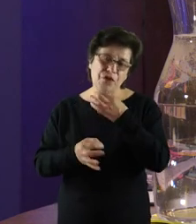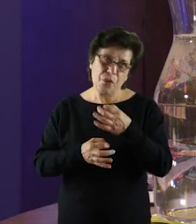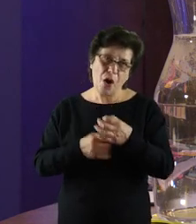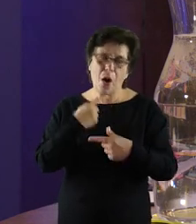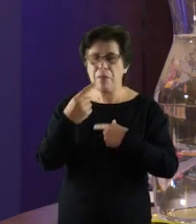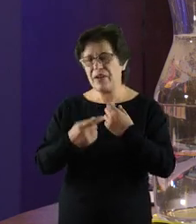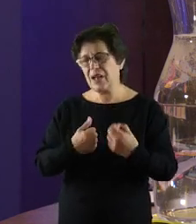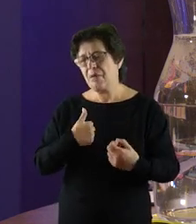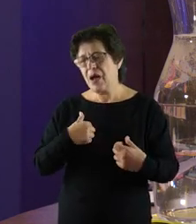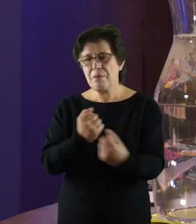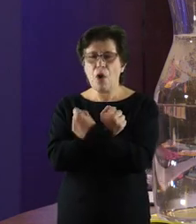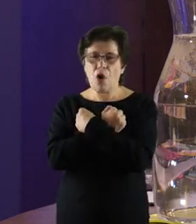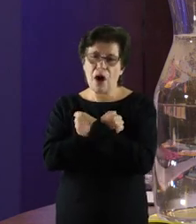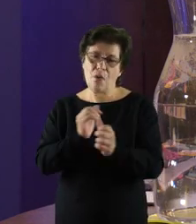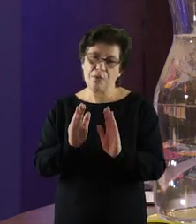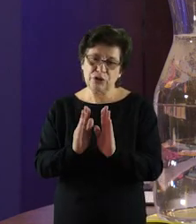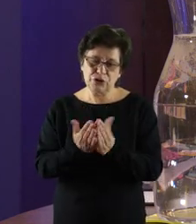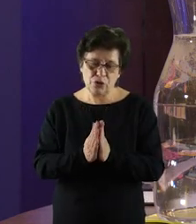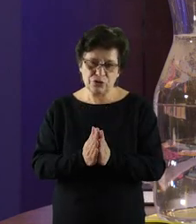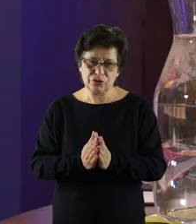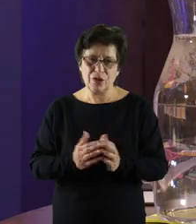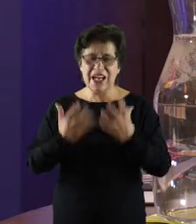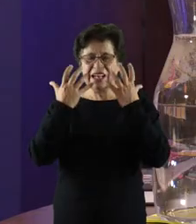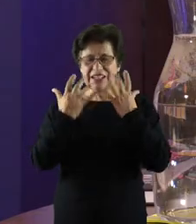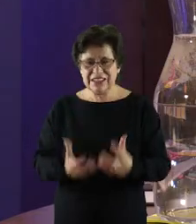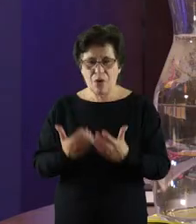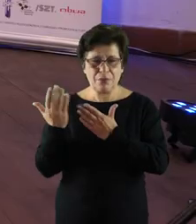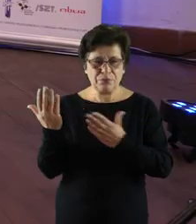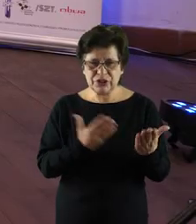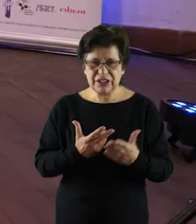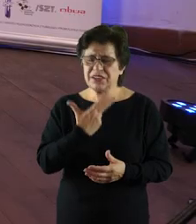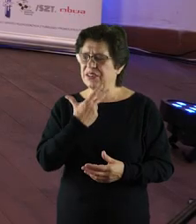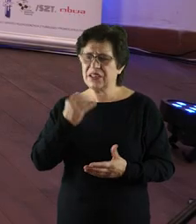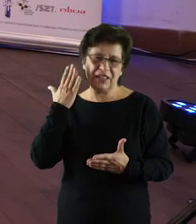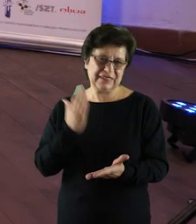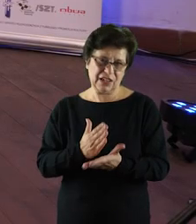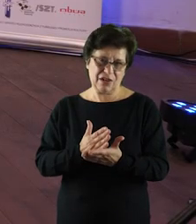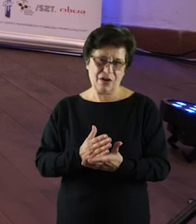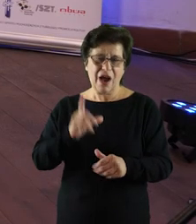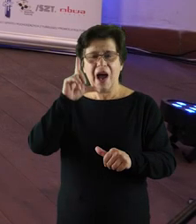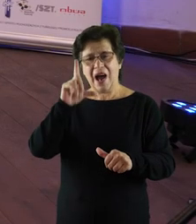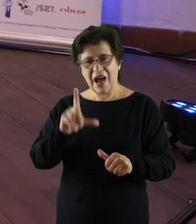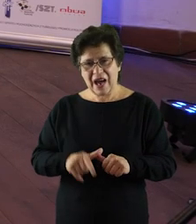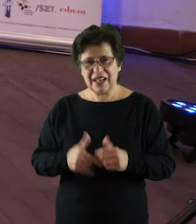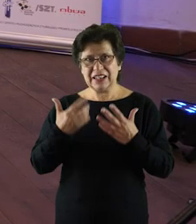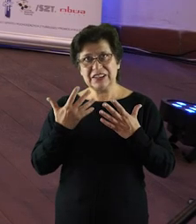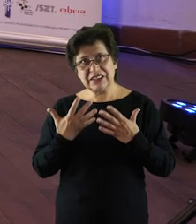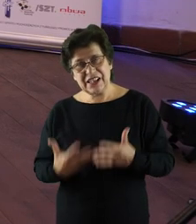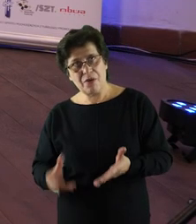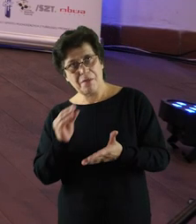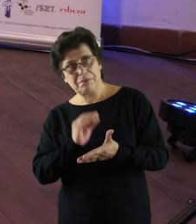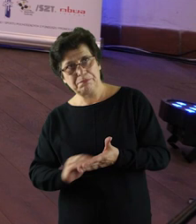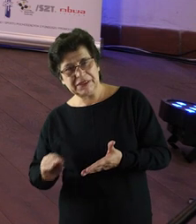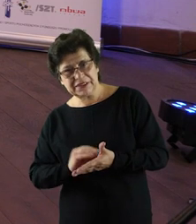książki. Chciałam je nie tylko czytać, nie tylko rozumieć, ale także mówić o nich innym. I dlatego najpierw byłam przez